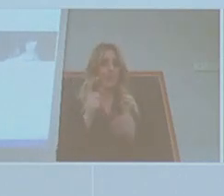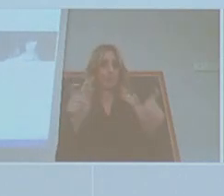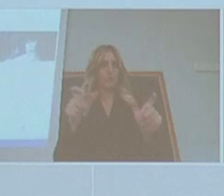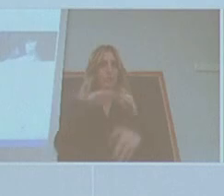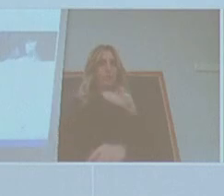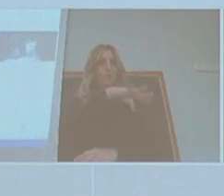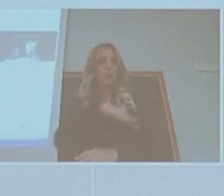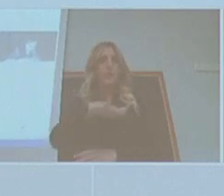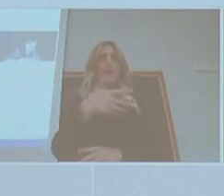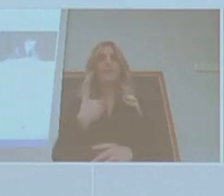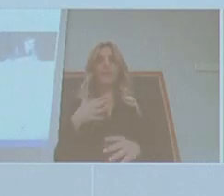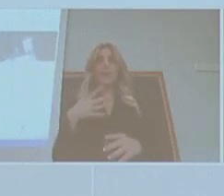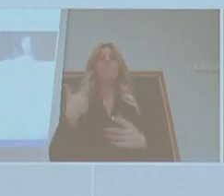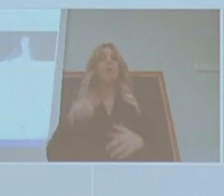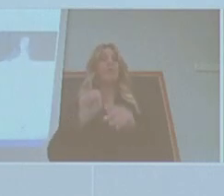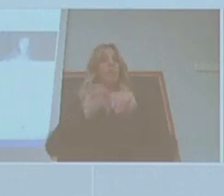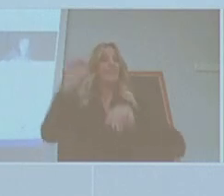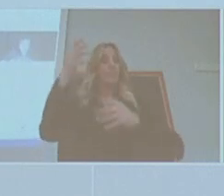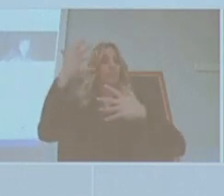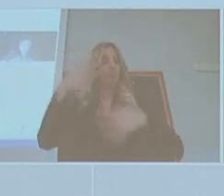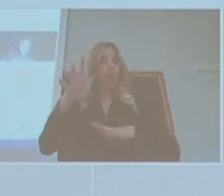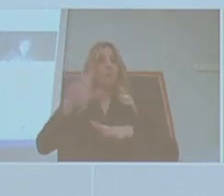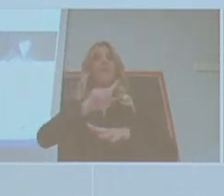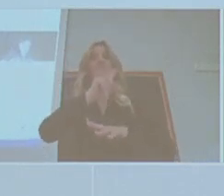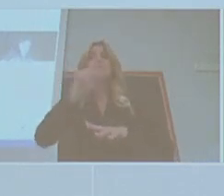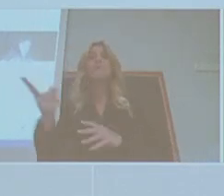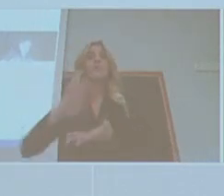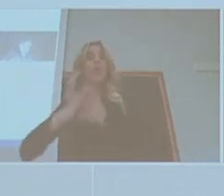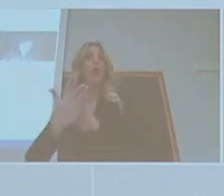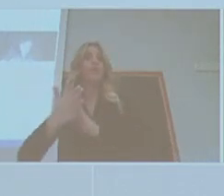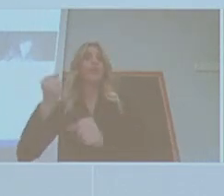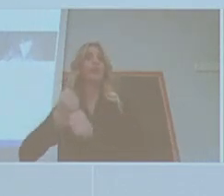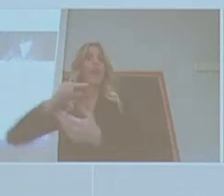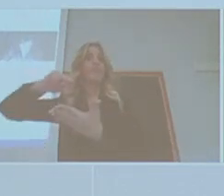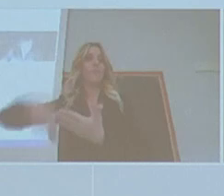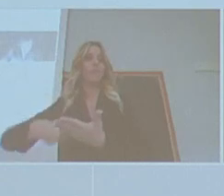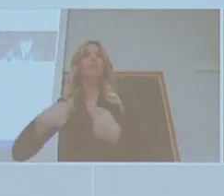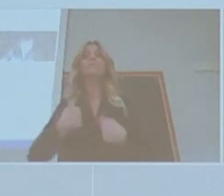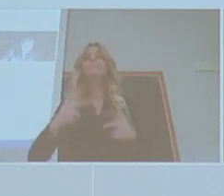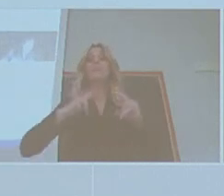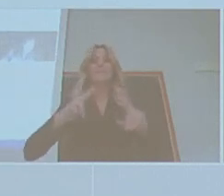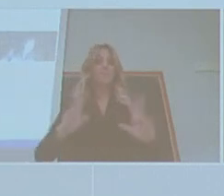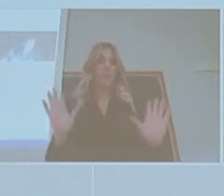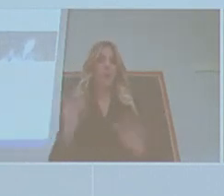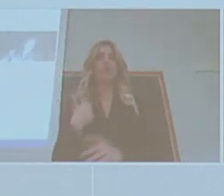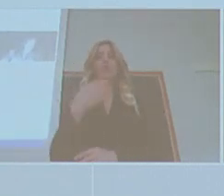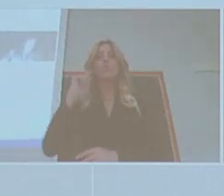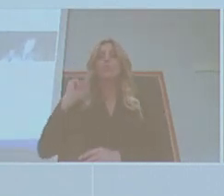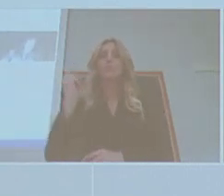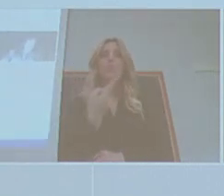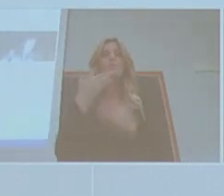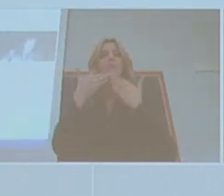quando hanno preso il diploma a quando firmeranno il contratto di lavoro. Questo è l'auspicio che facciamo e ringrazio ovviamente tutti i relatori